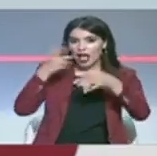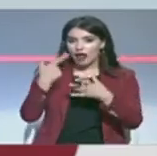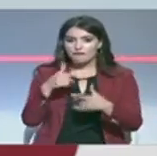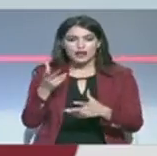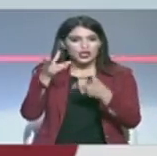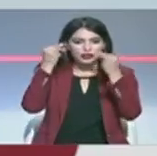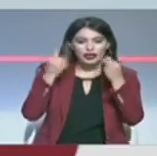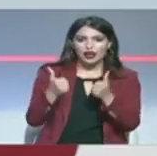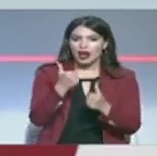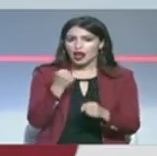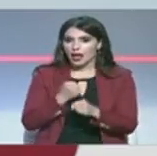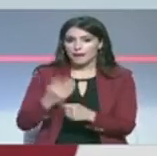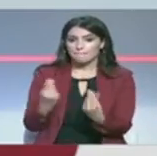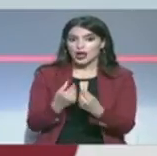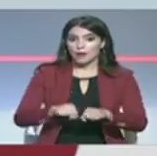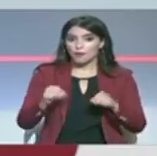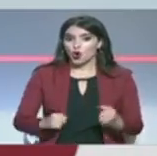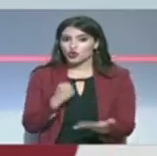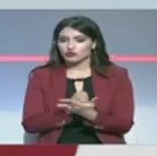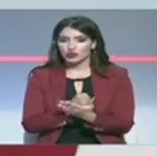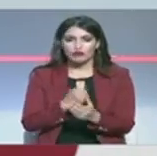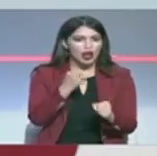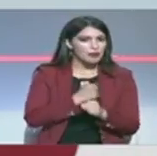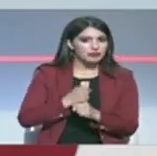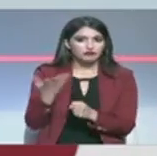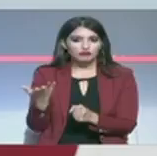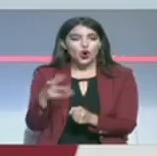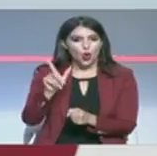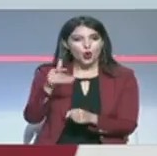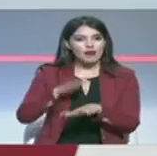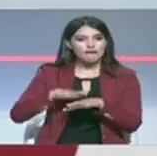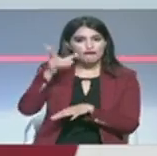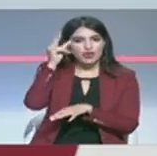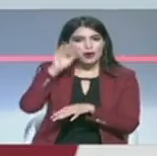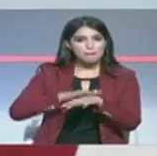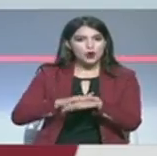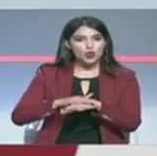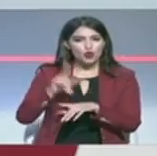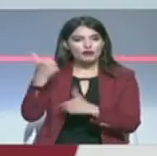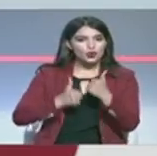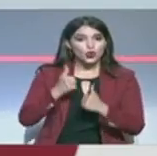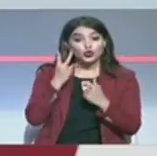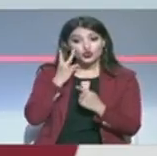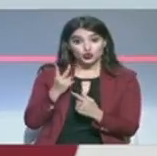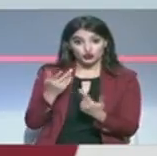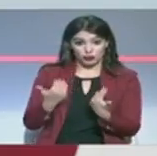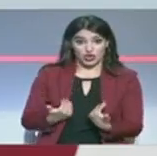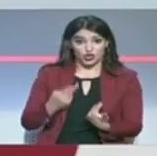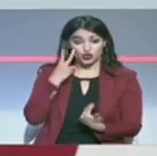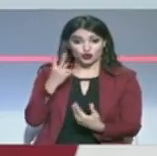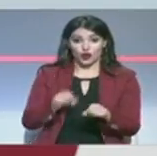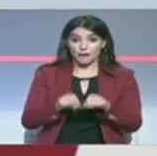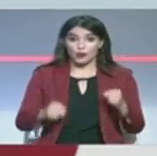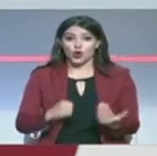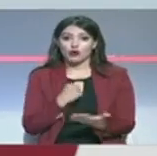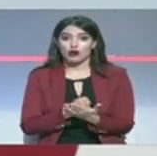التفاهم والتناغم مع البنك المركزي وما إلى ذلك، فهو فاهم الموضوع وفاهم التحدي، وأنا أرى أنه البنك المركزي